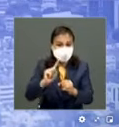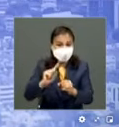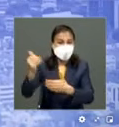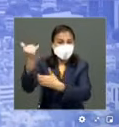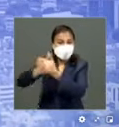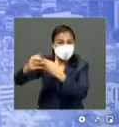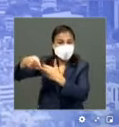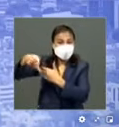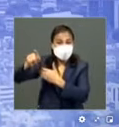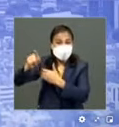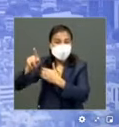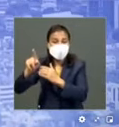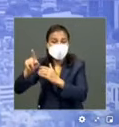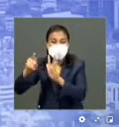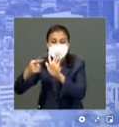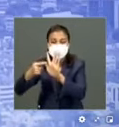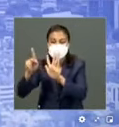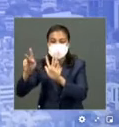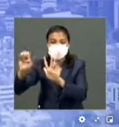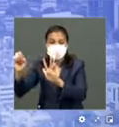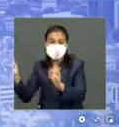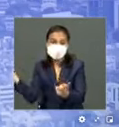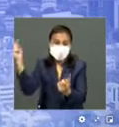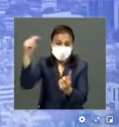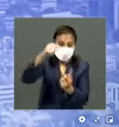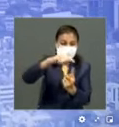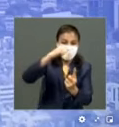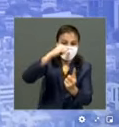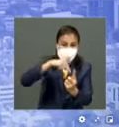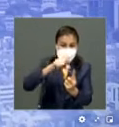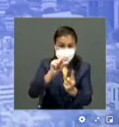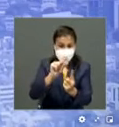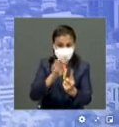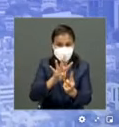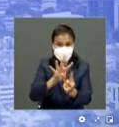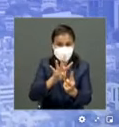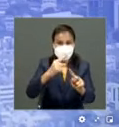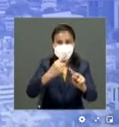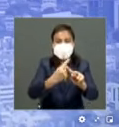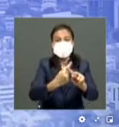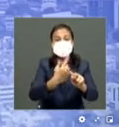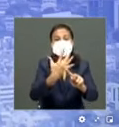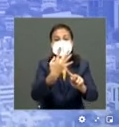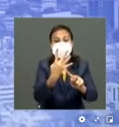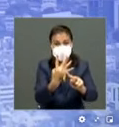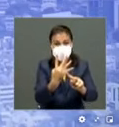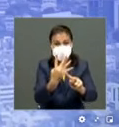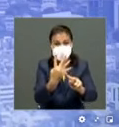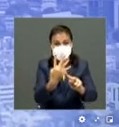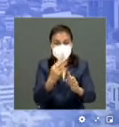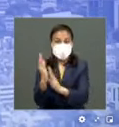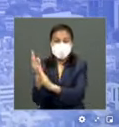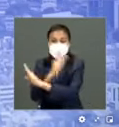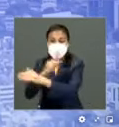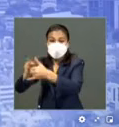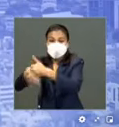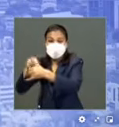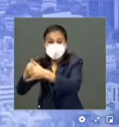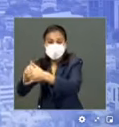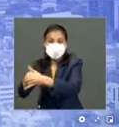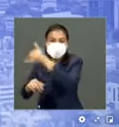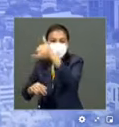านเดินทางมาถึงไทยตั้งแต่24 เมษายนนะคะก่อนเดินทางก็มีการแวะพักเครื่